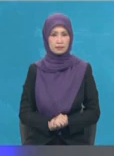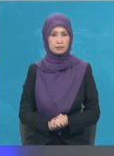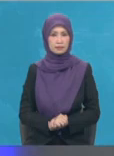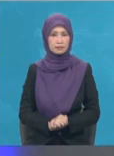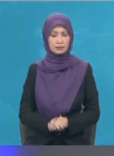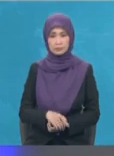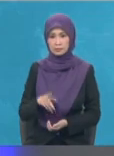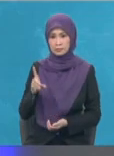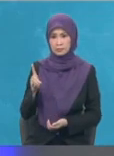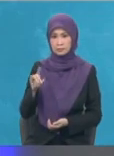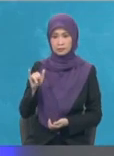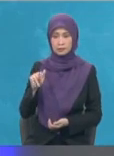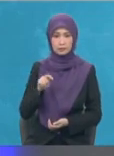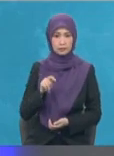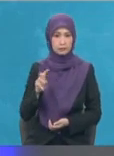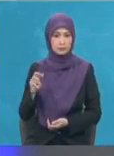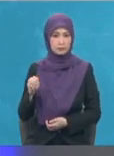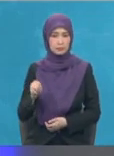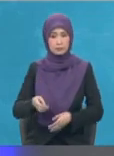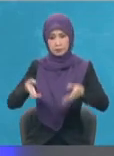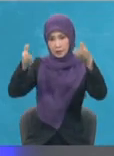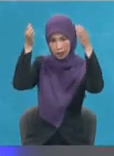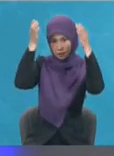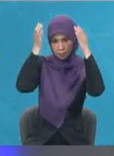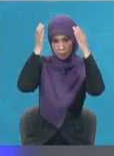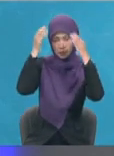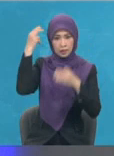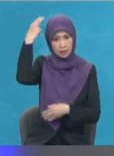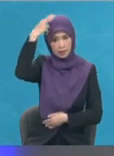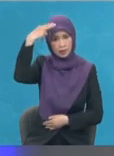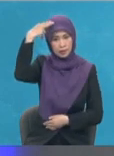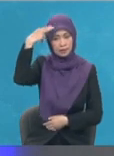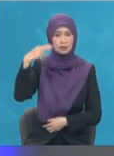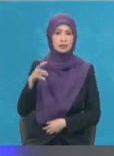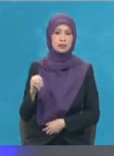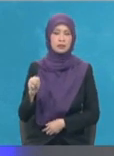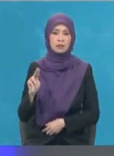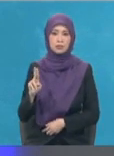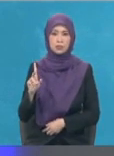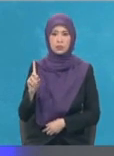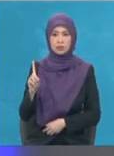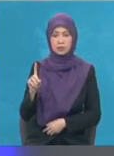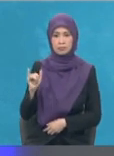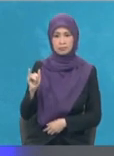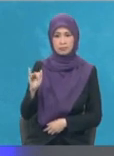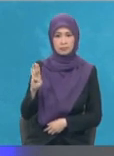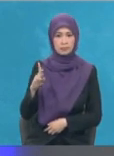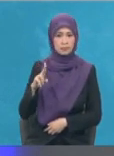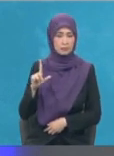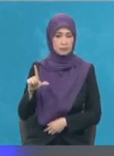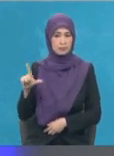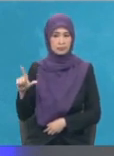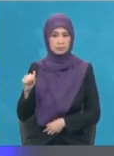durian Somad Mulia parikesri Pangeran Muda mahkota Pangeran Muda haji Al Muhtadi Billah Ibni ke bawah dulu yang maha mulia